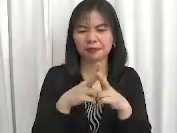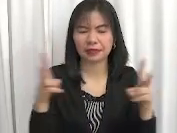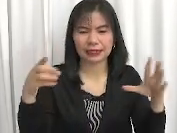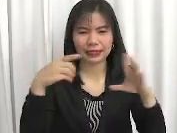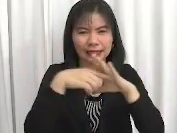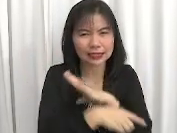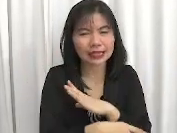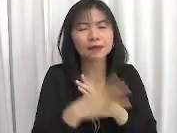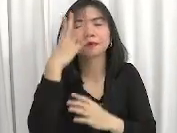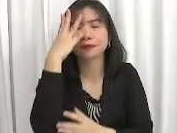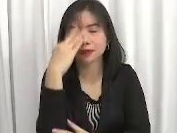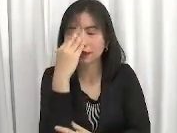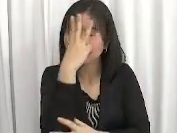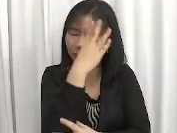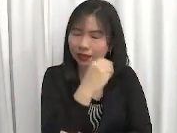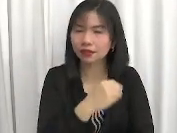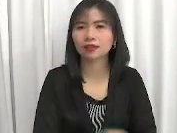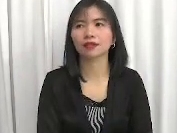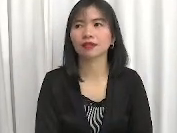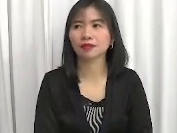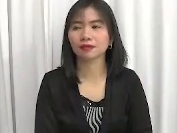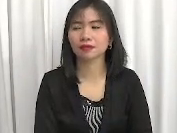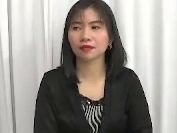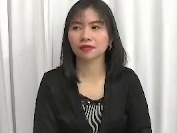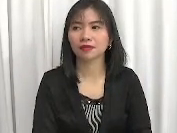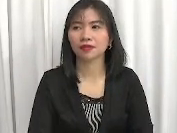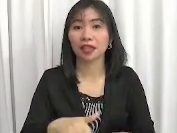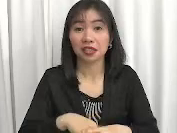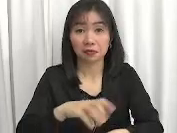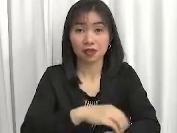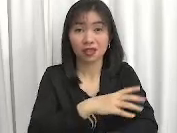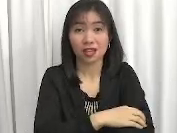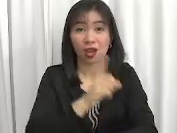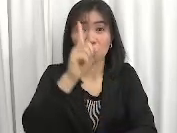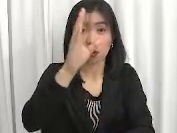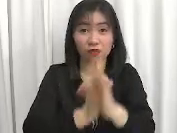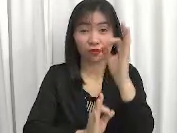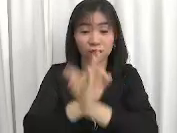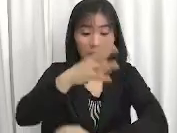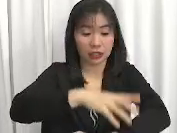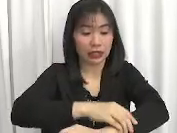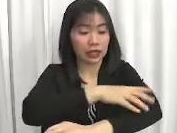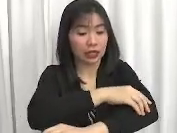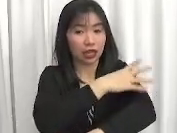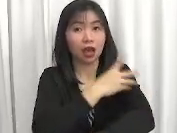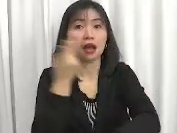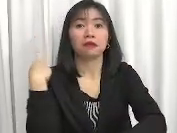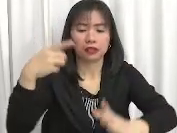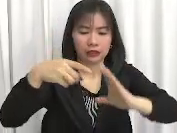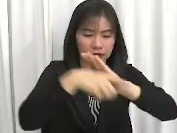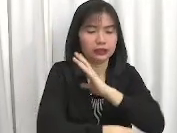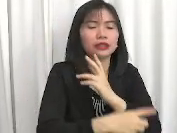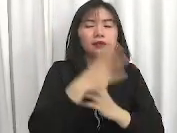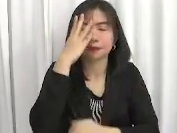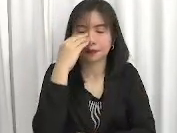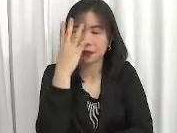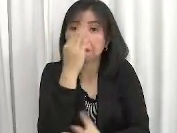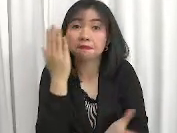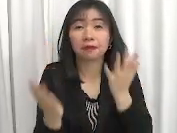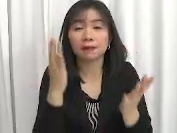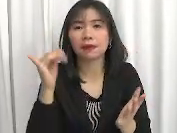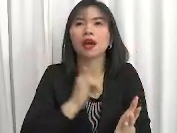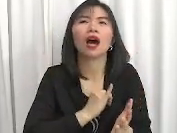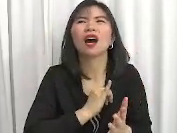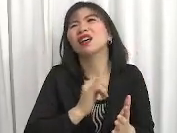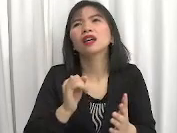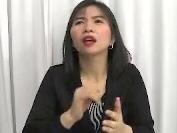yung masahe, nakakatulog na siya, isang paa pa lang eh. Wow. So, siguro aagahan ko na lang para makatulog siya